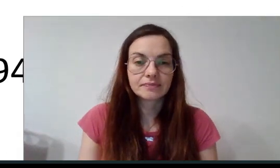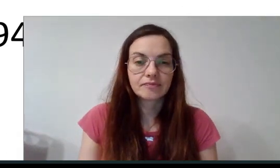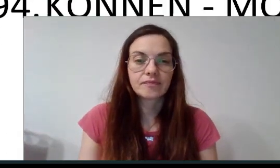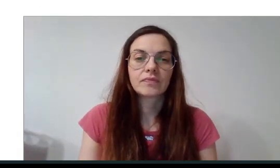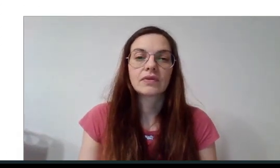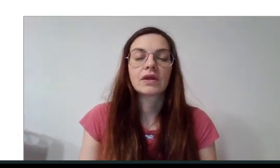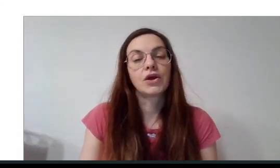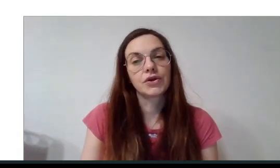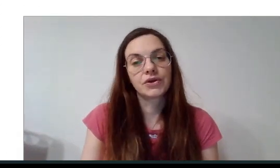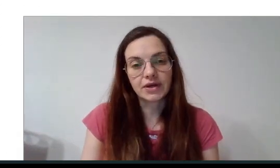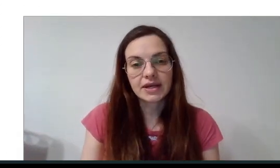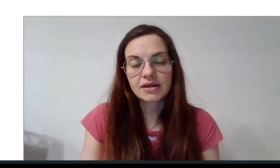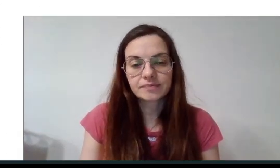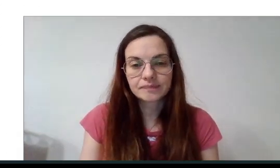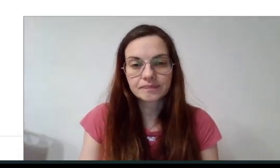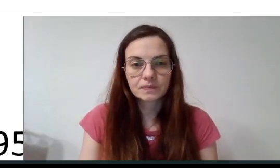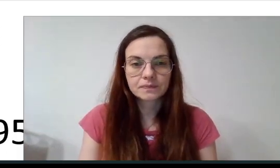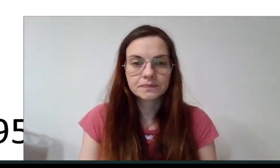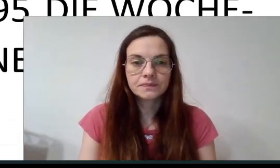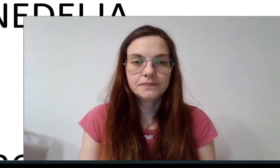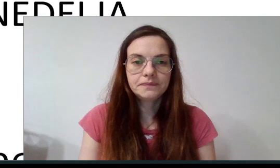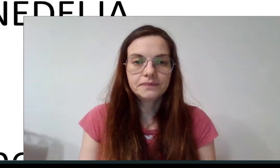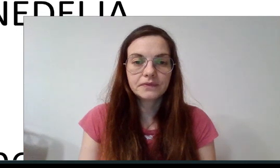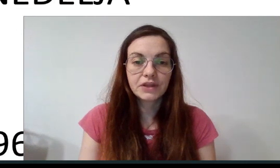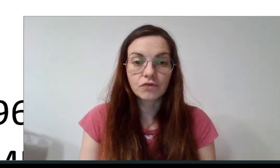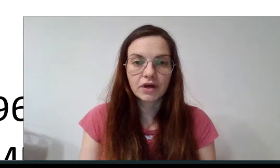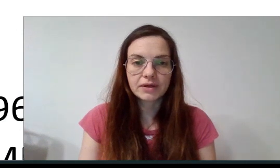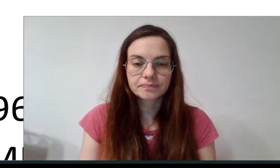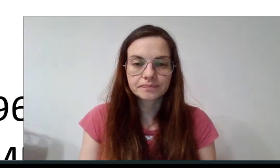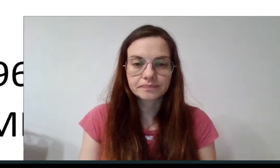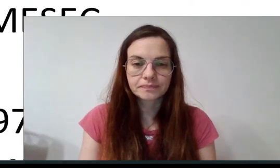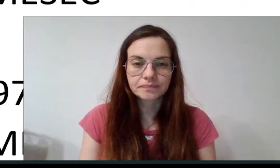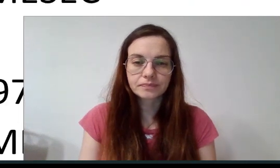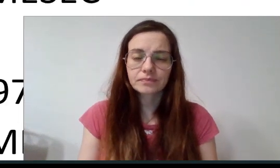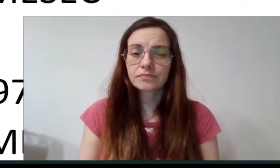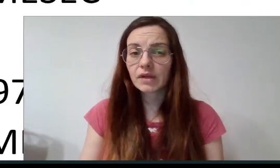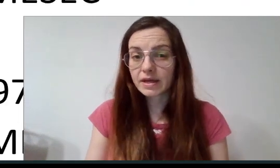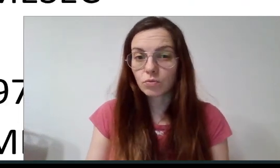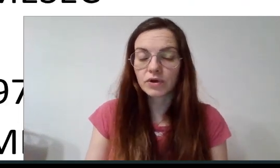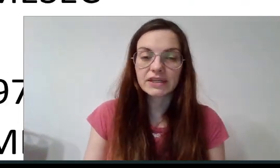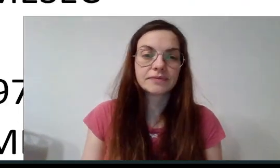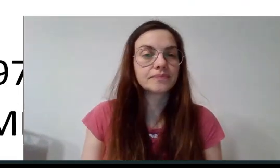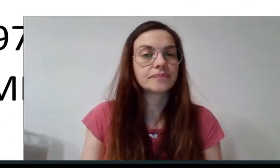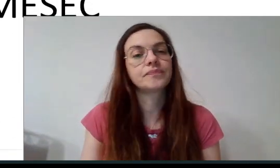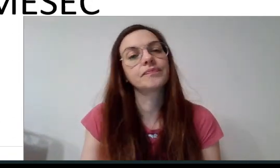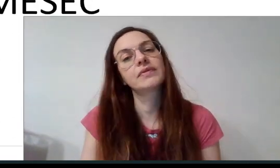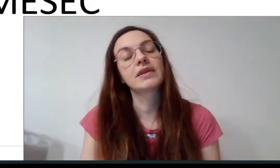Können. Die Woche. Der Monat. Der